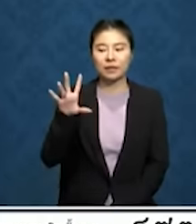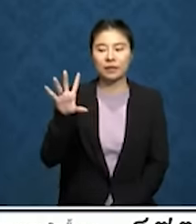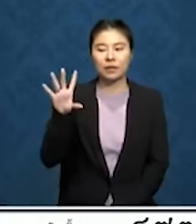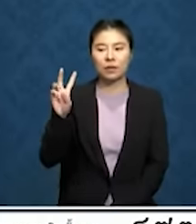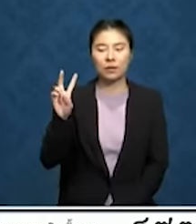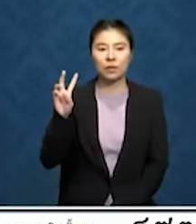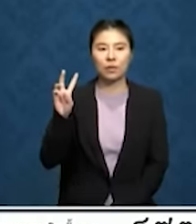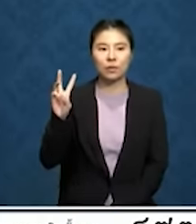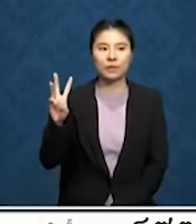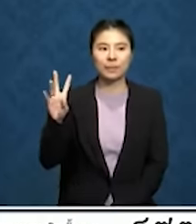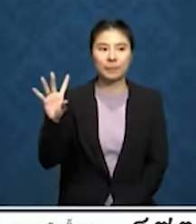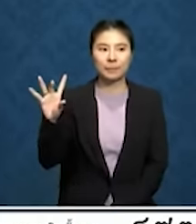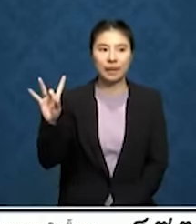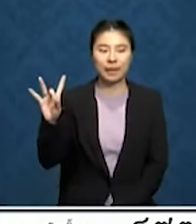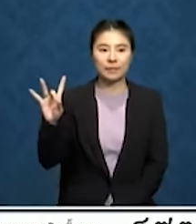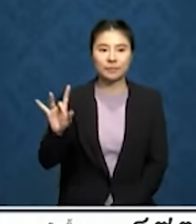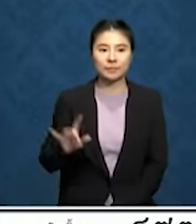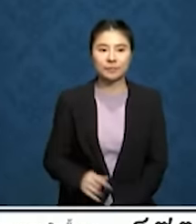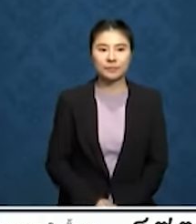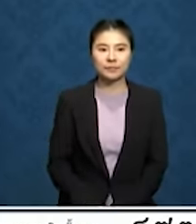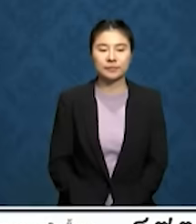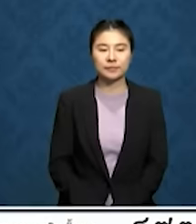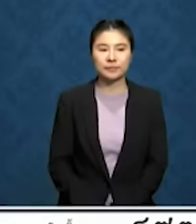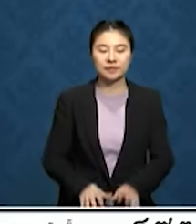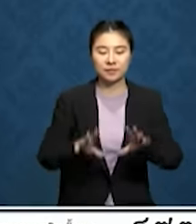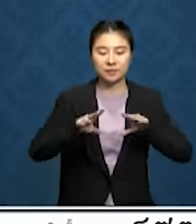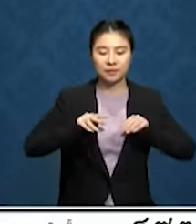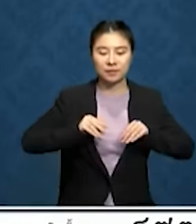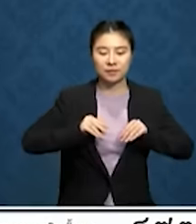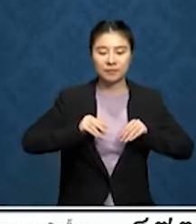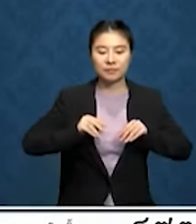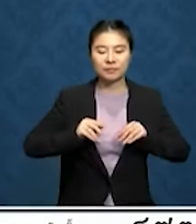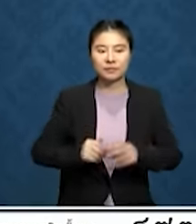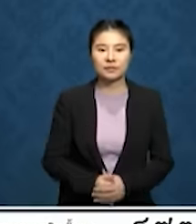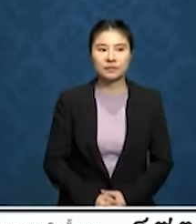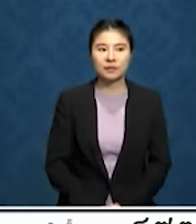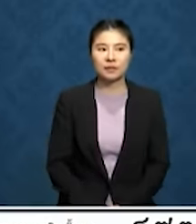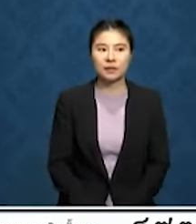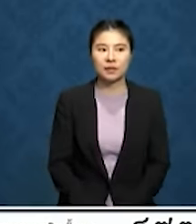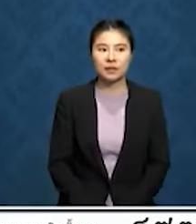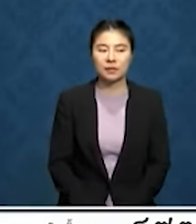168นายธานินนวลวัฒน ์เห็นชอบครับ